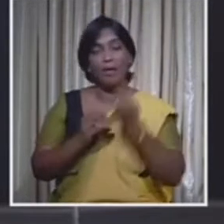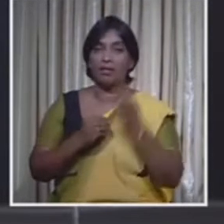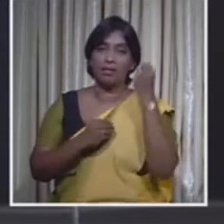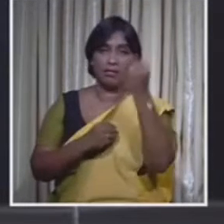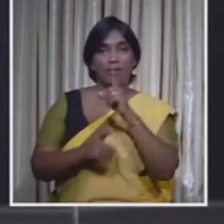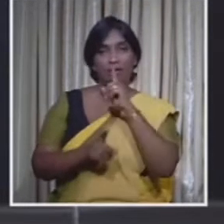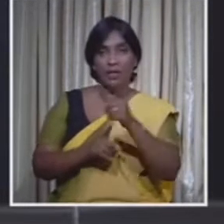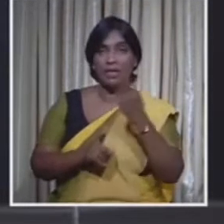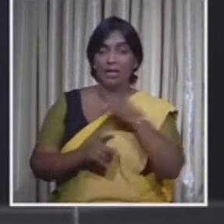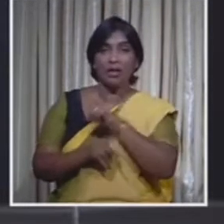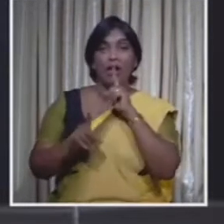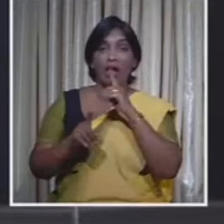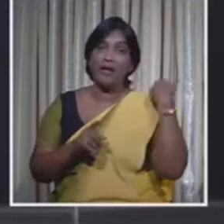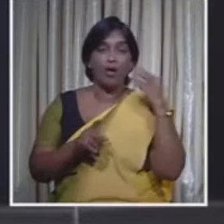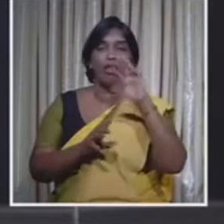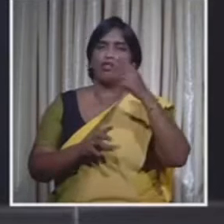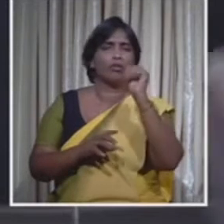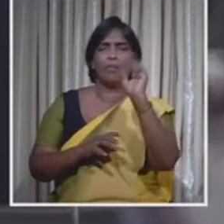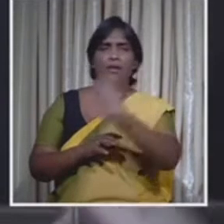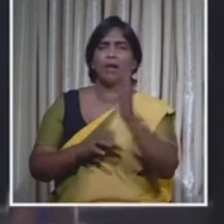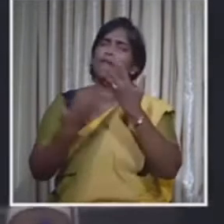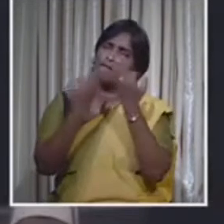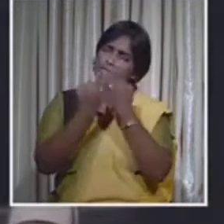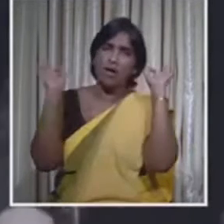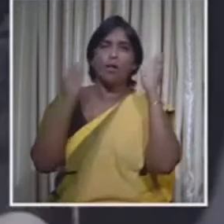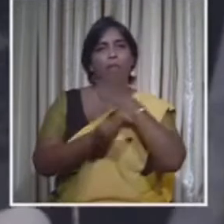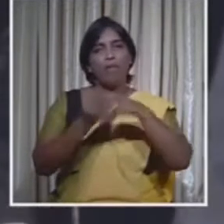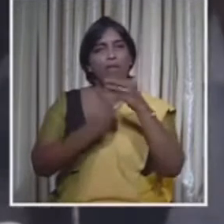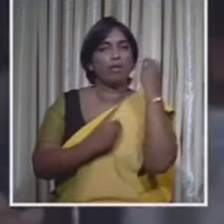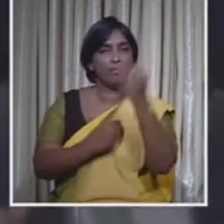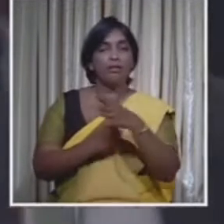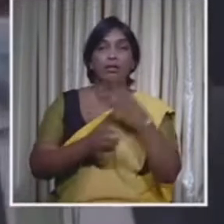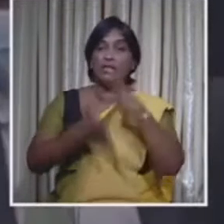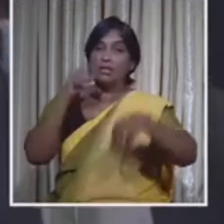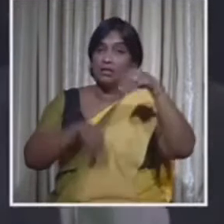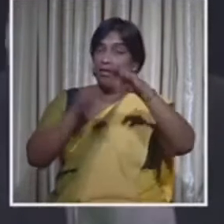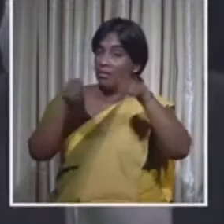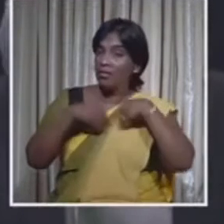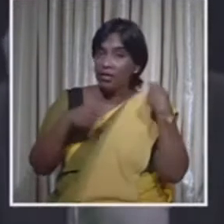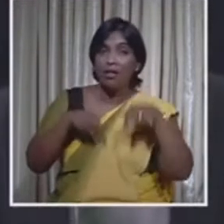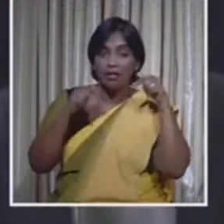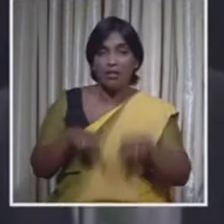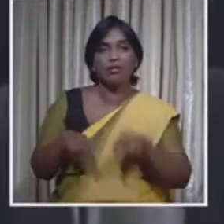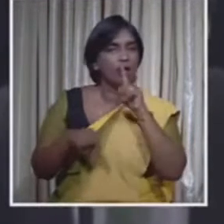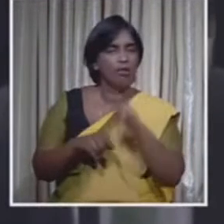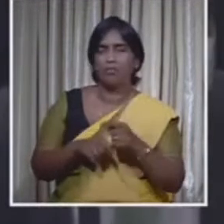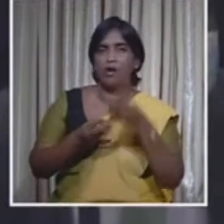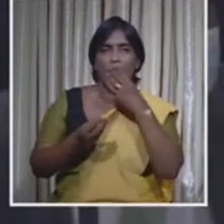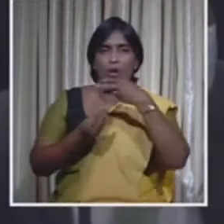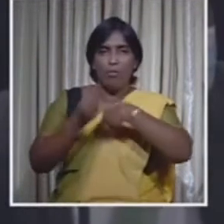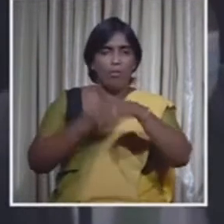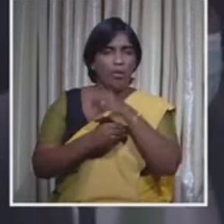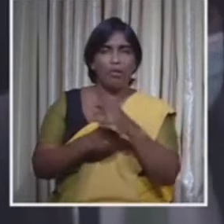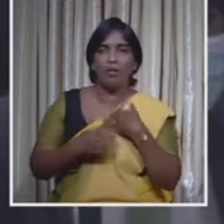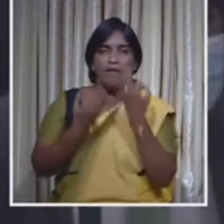කියලා අයියා කිව්වහම නෑ 350ට නෙමෙයි නිකම්ම පොර දෙන්නම් කියලා ඡන්ද අරගෙන ඇවිල්ලා දැන් කියනවා කිසිම